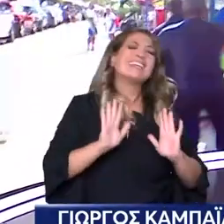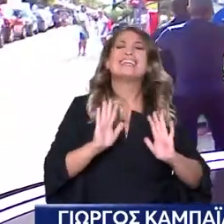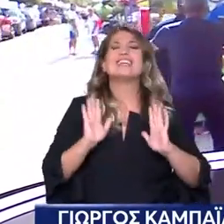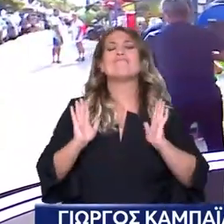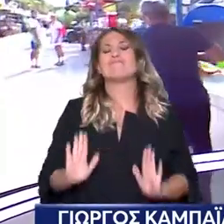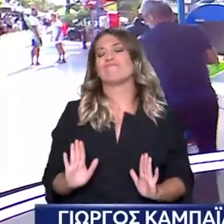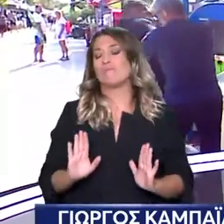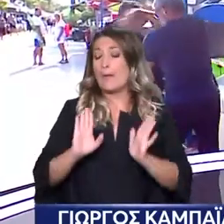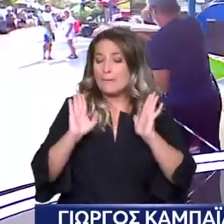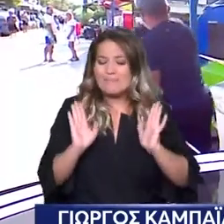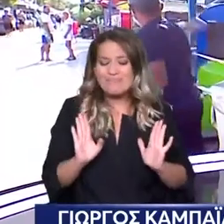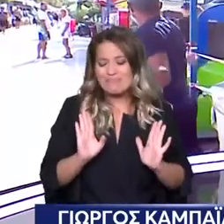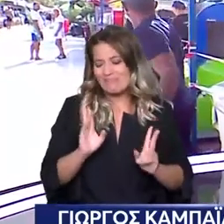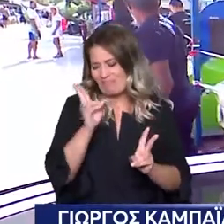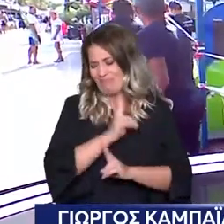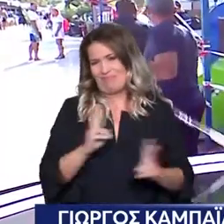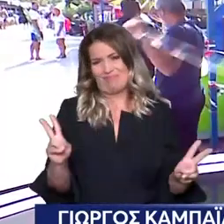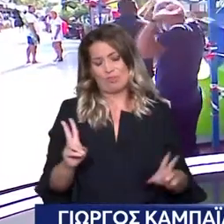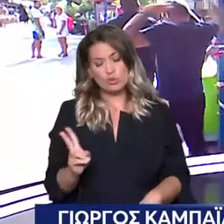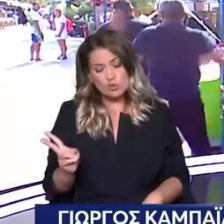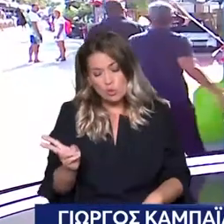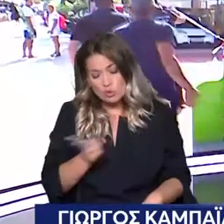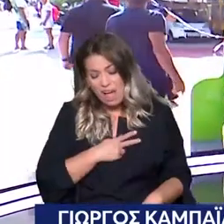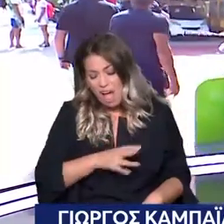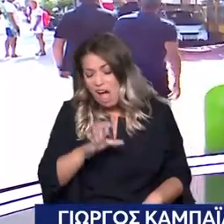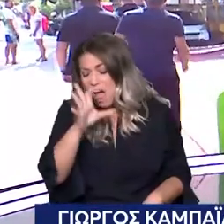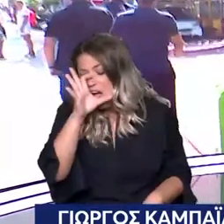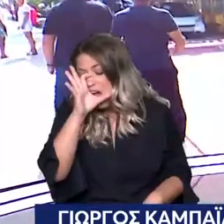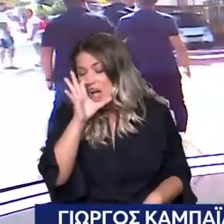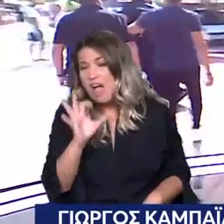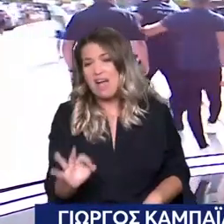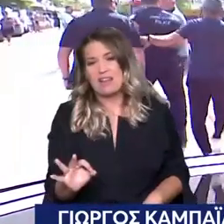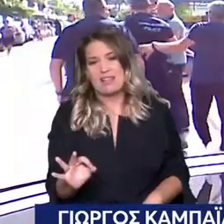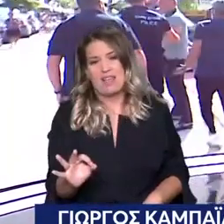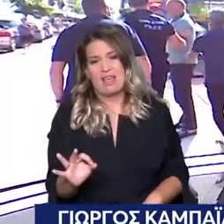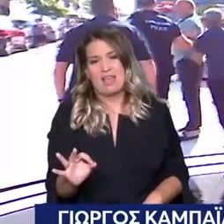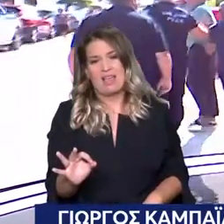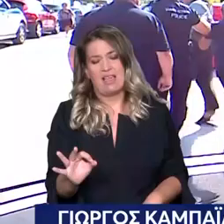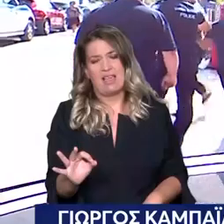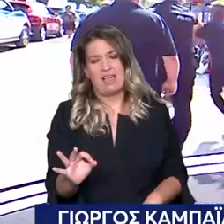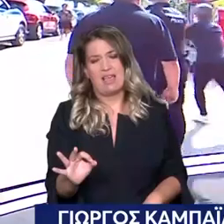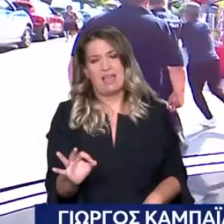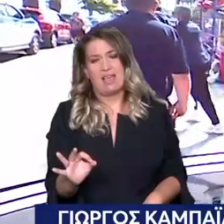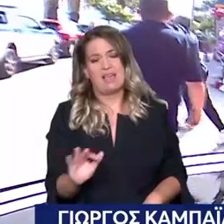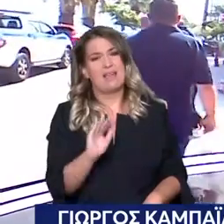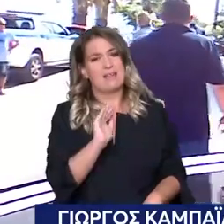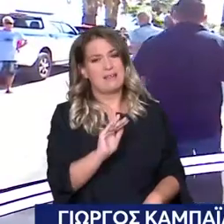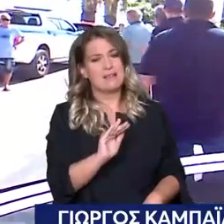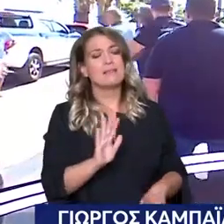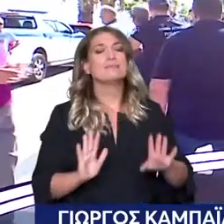πρέπει να λέμε τα σωστά, πρέπει να λέμε και πάμε τα στραβά. Πάμε λοιπόν τώρα σε αυτό που, τα σωστά είναι, που είναι η